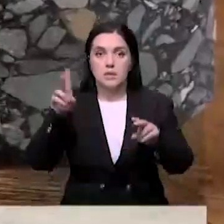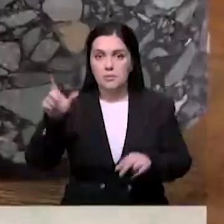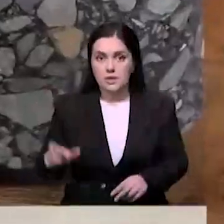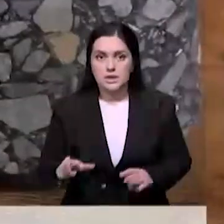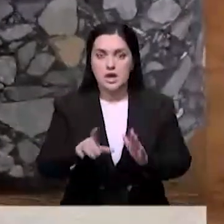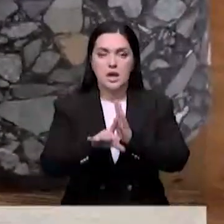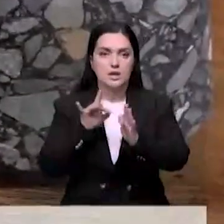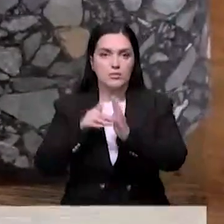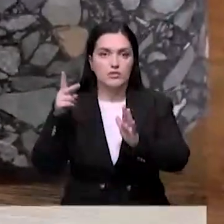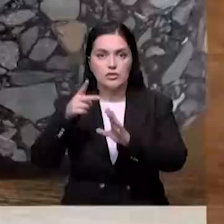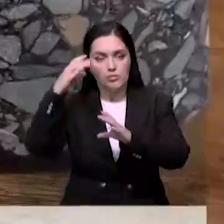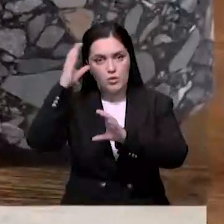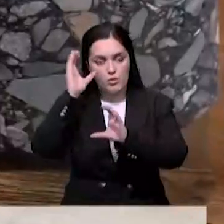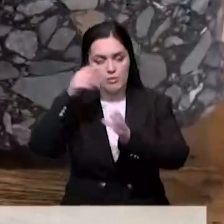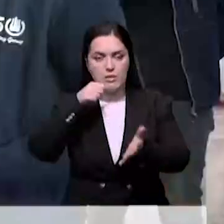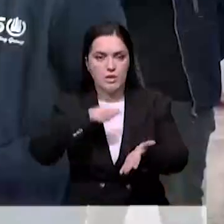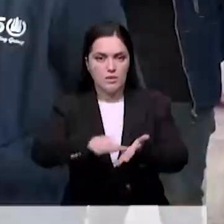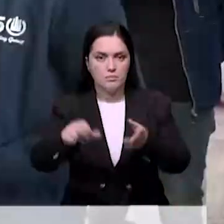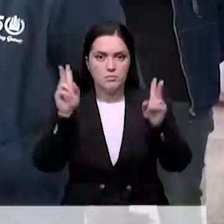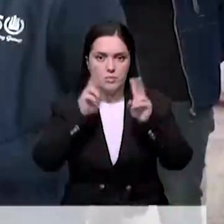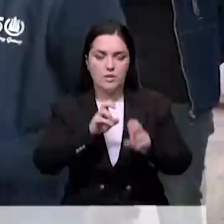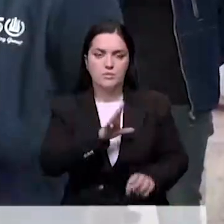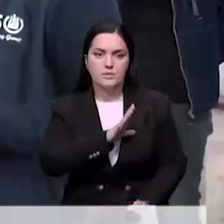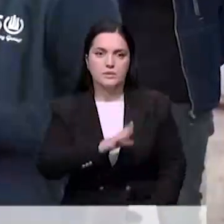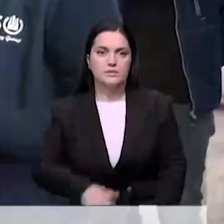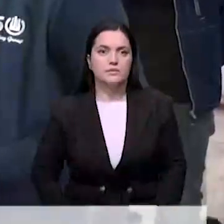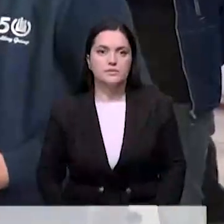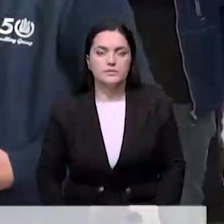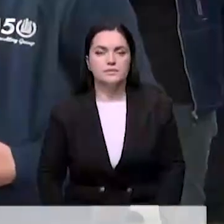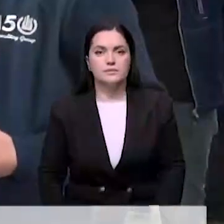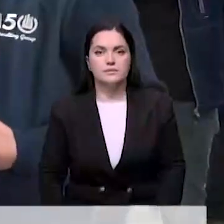специалисты отобрали около 2000 проб дорожного полотна.